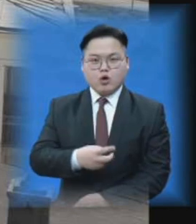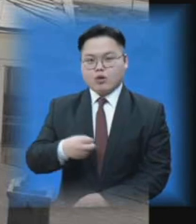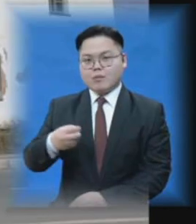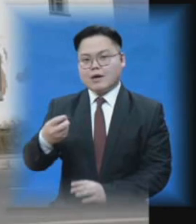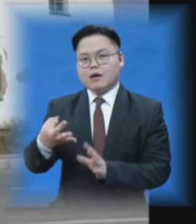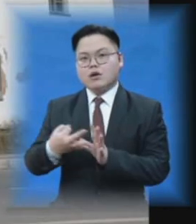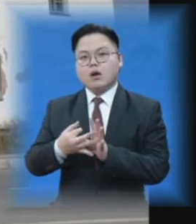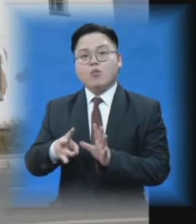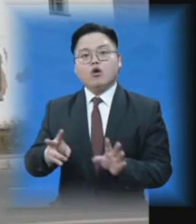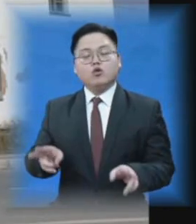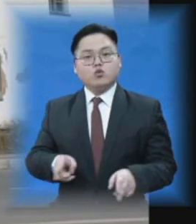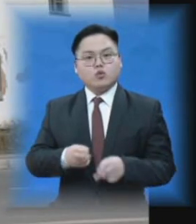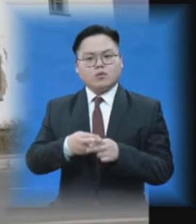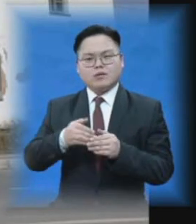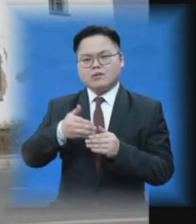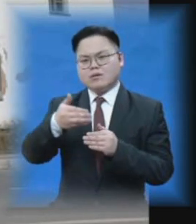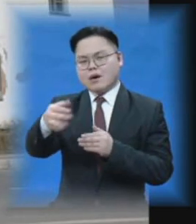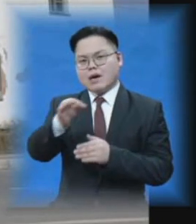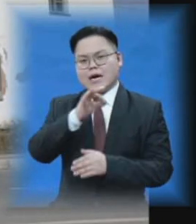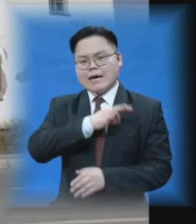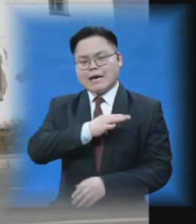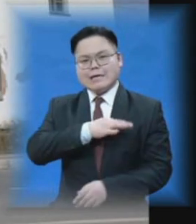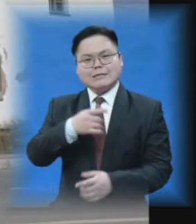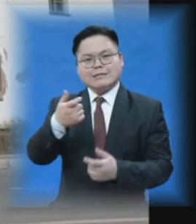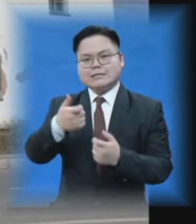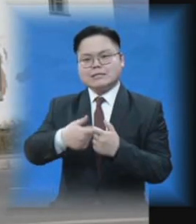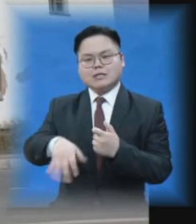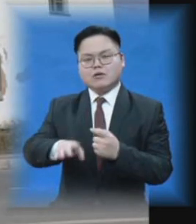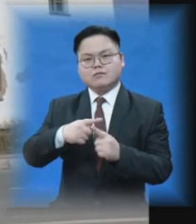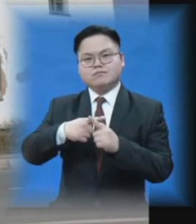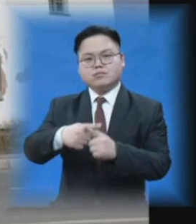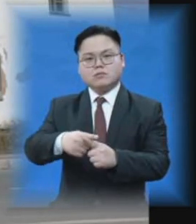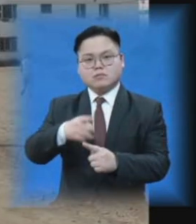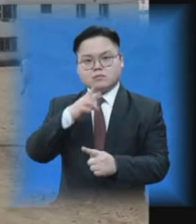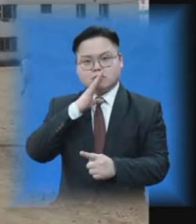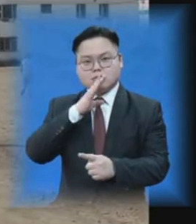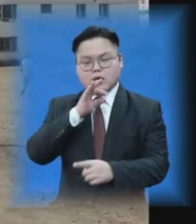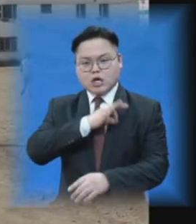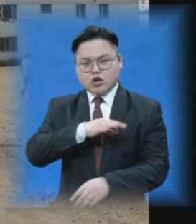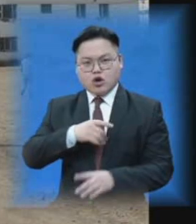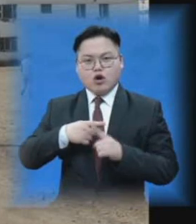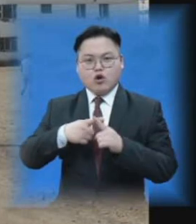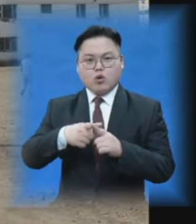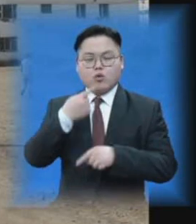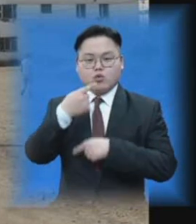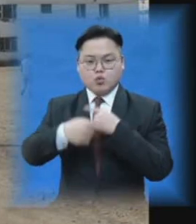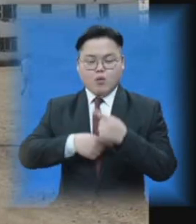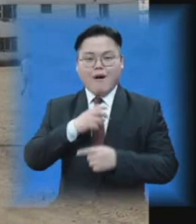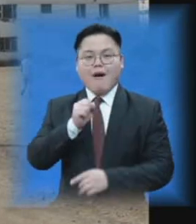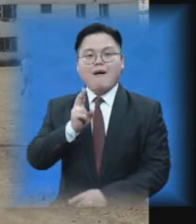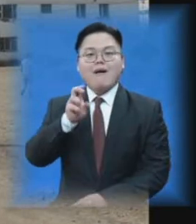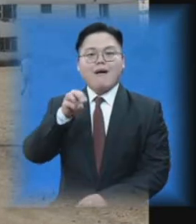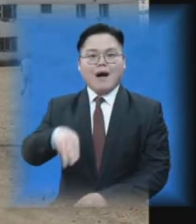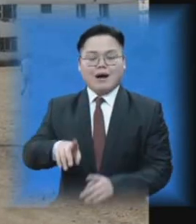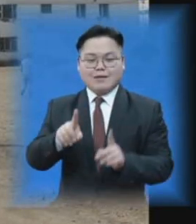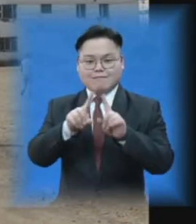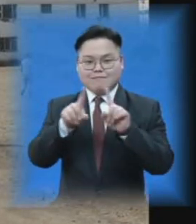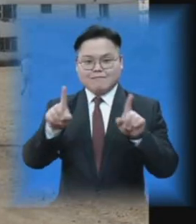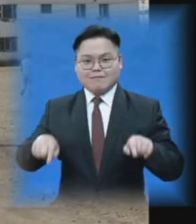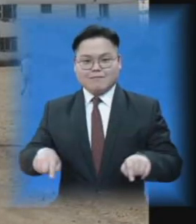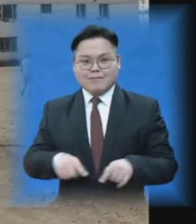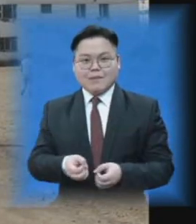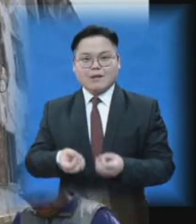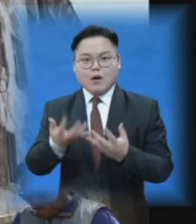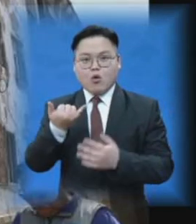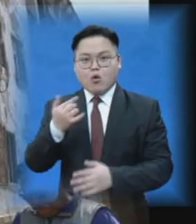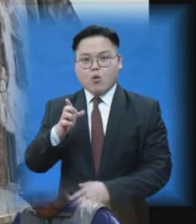2014-2018 оны дүнгийнхээр цаашид ашиглалтын хэвийн нөхцөл шаардлага хангахгүй болсон тул ашиглахыг хориглох тухай акт гарч, нийслэлийн засаг даргын